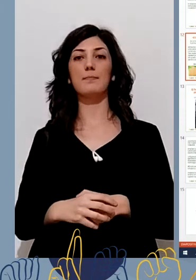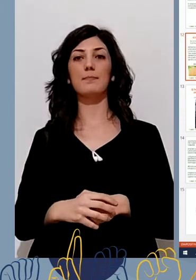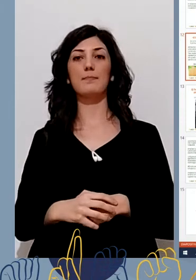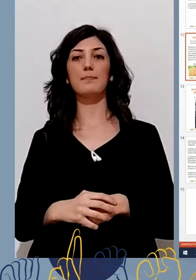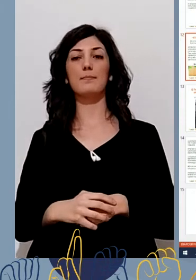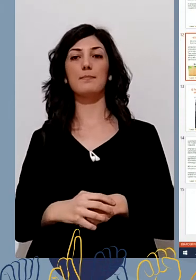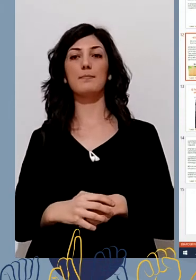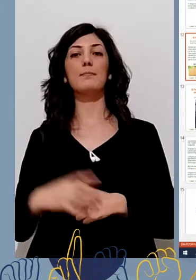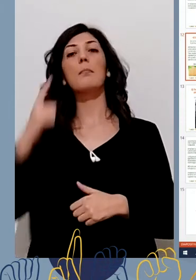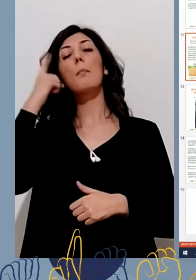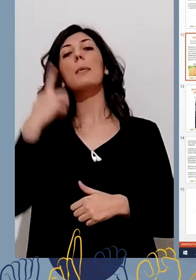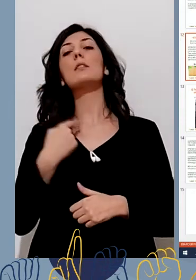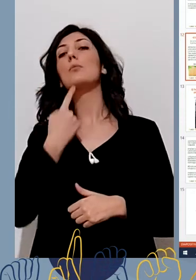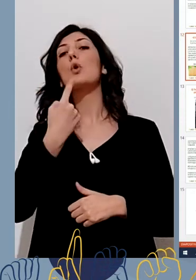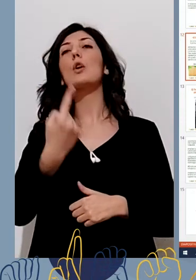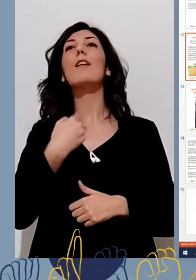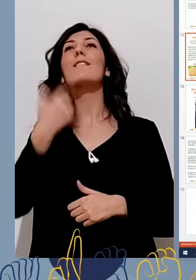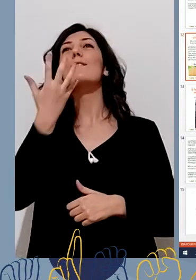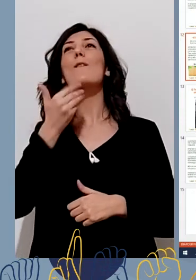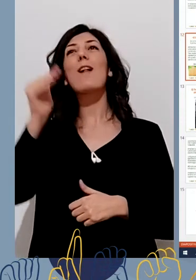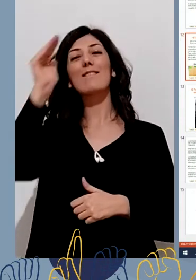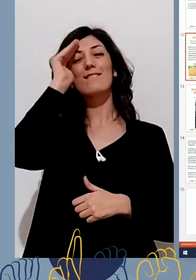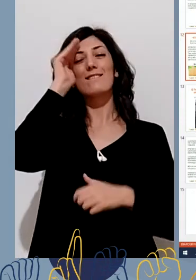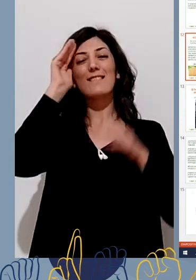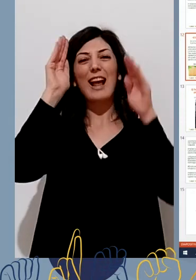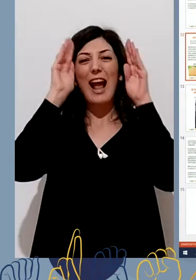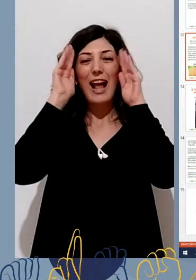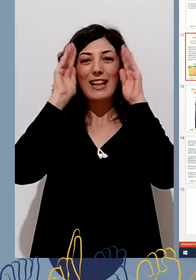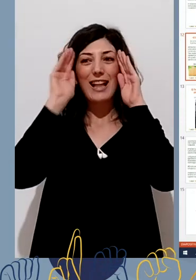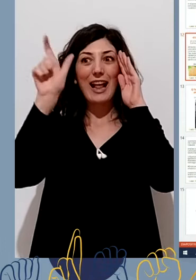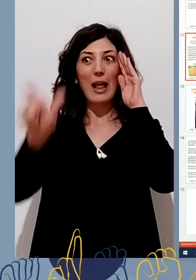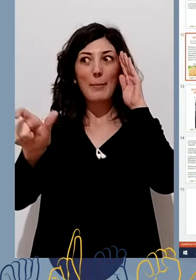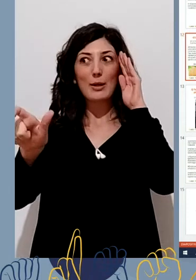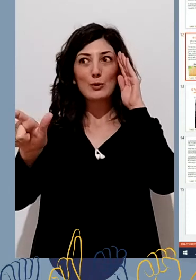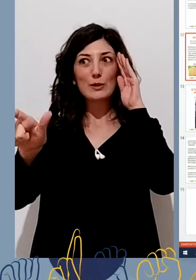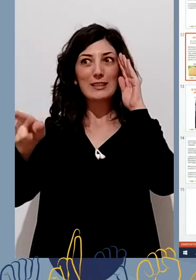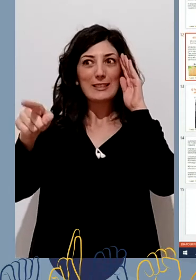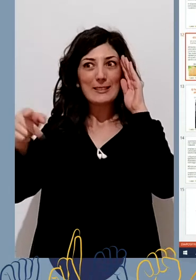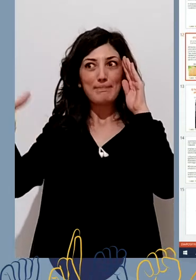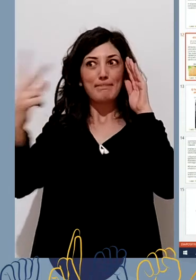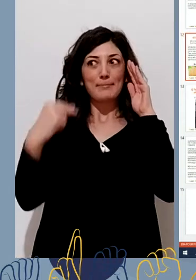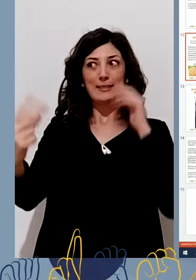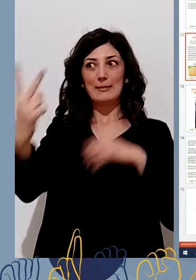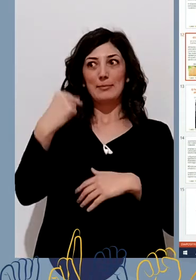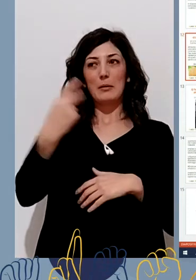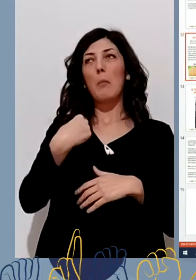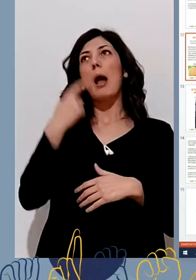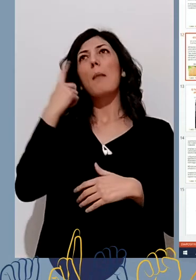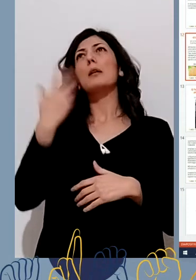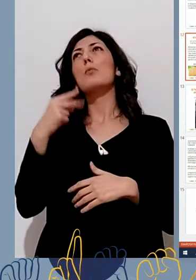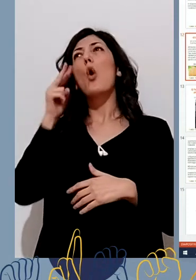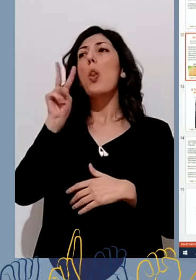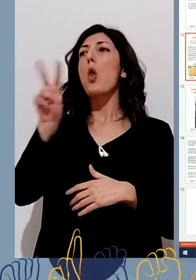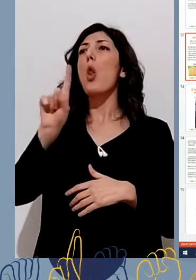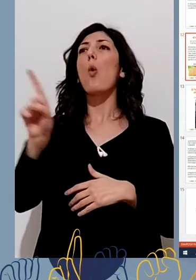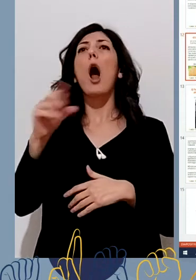essere attenta e di voler ascoltare il messaggio del mio interlocutore, però non lo guardo, mi penso ad altro e mi